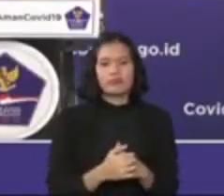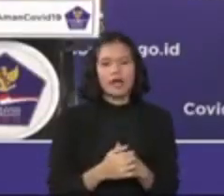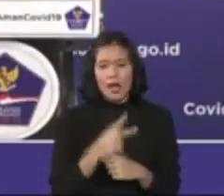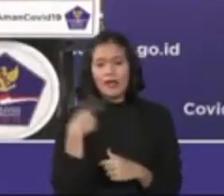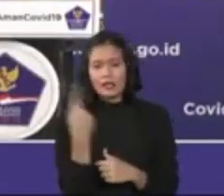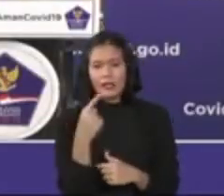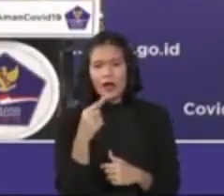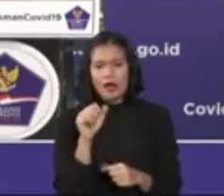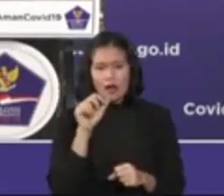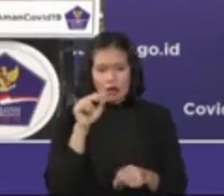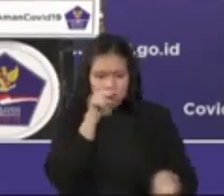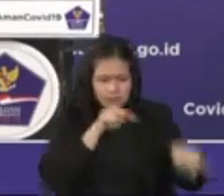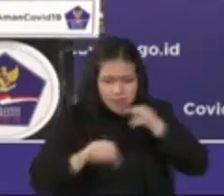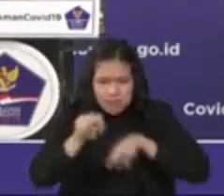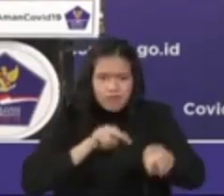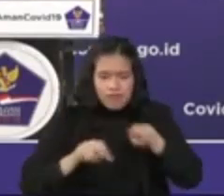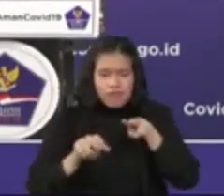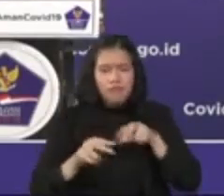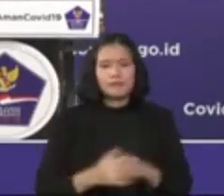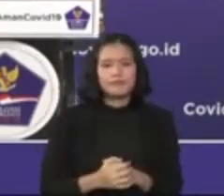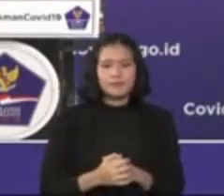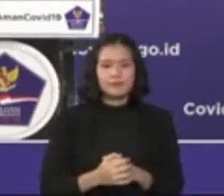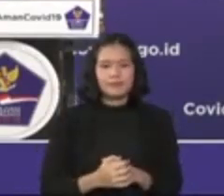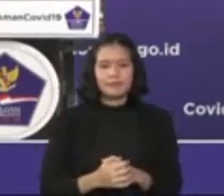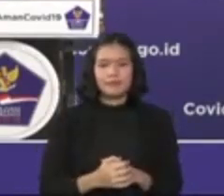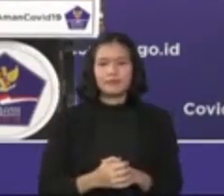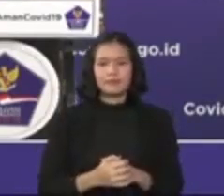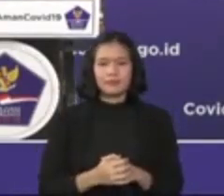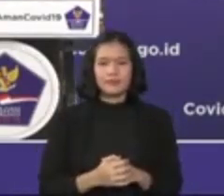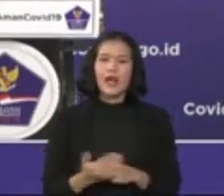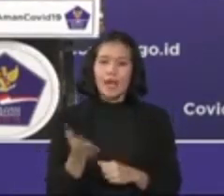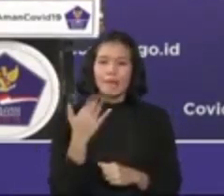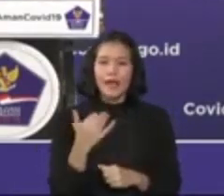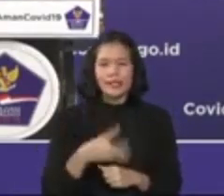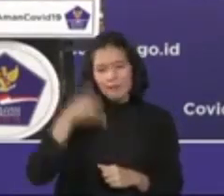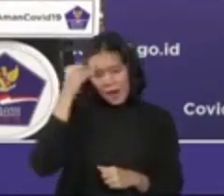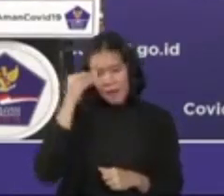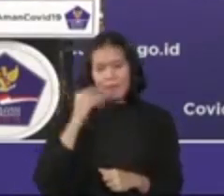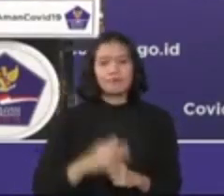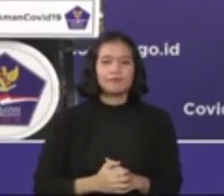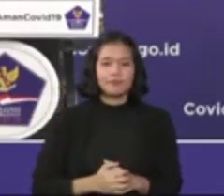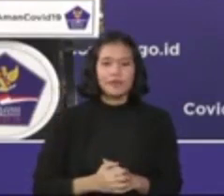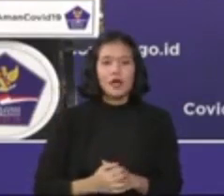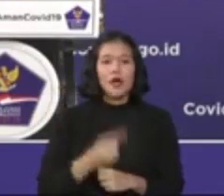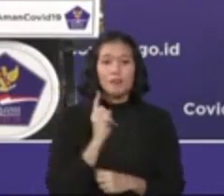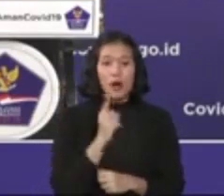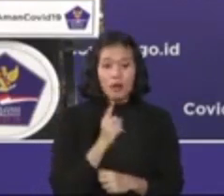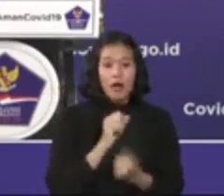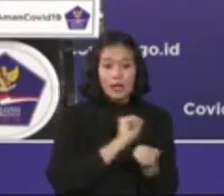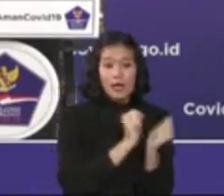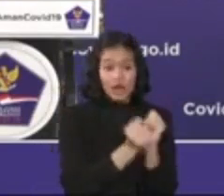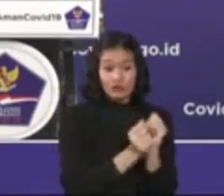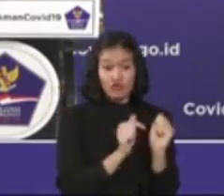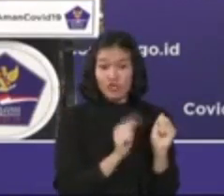lakukan tracing dengan secara lebih agresif. Saudara-saudara sekalian, mari kita pahami kembali bahwa kasus